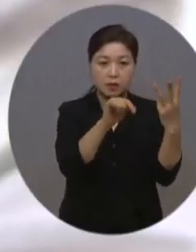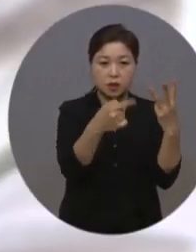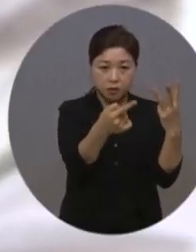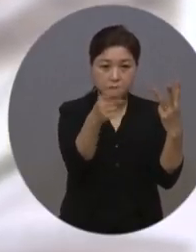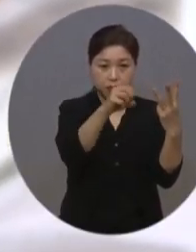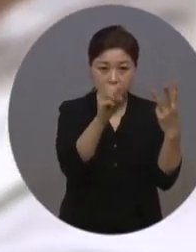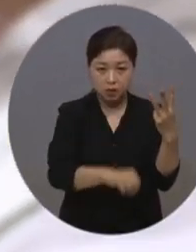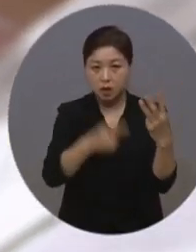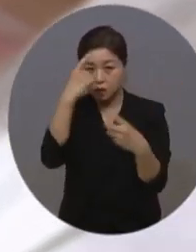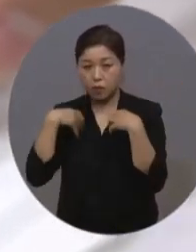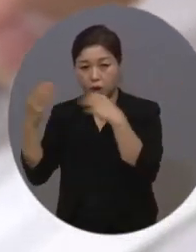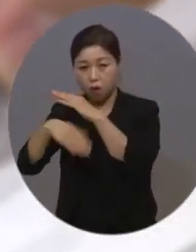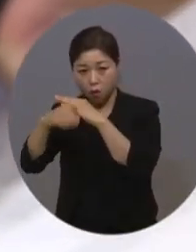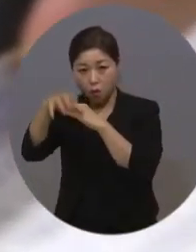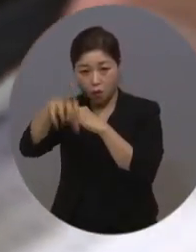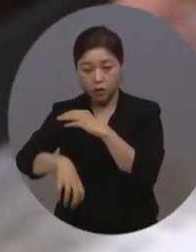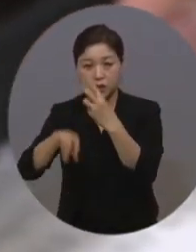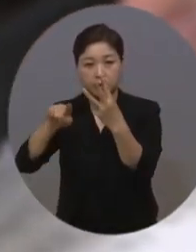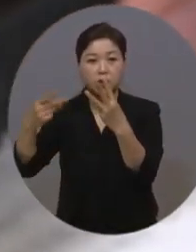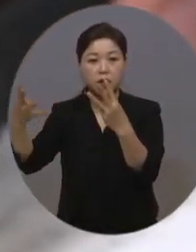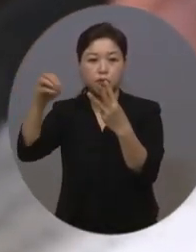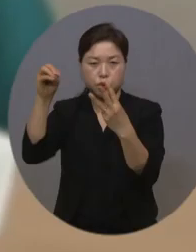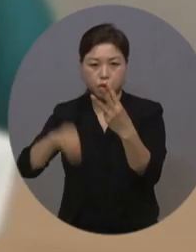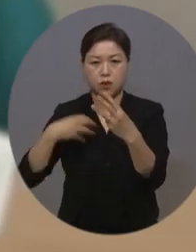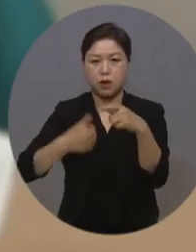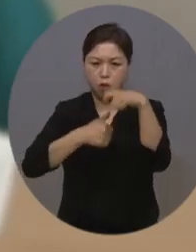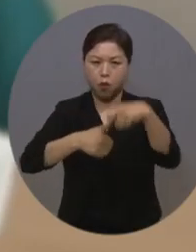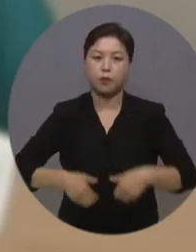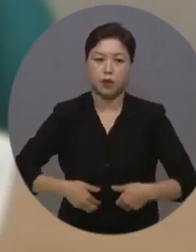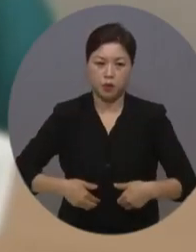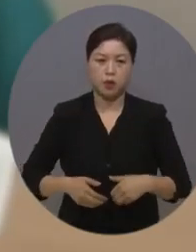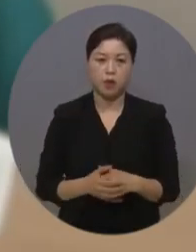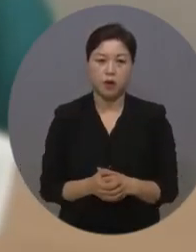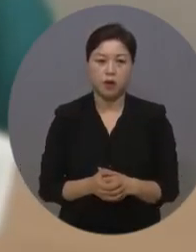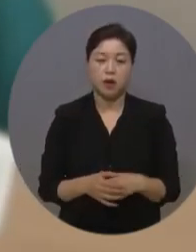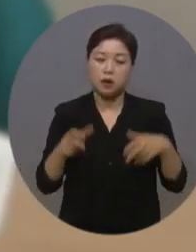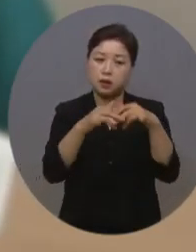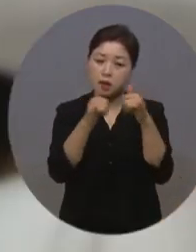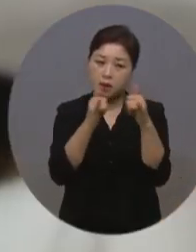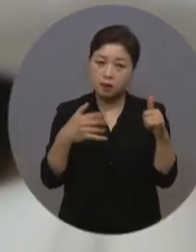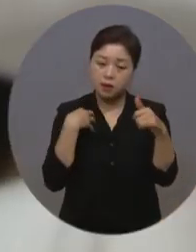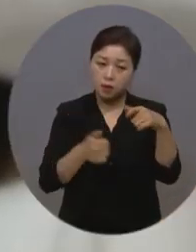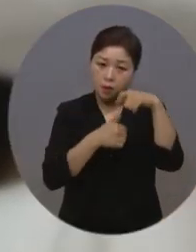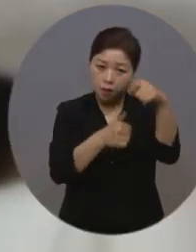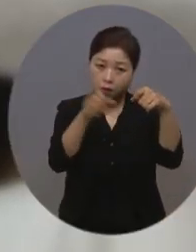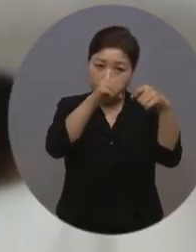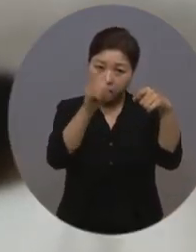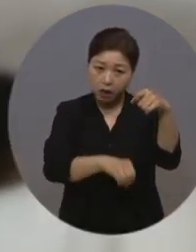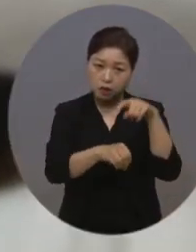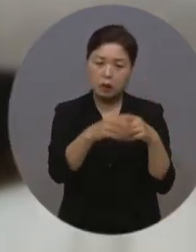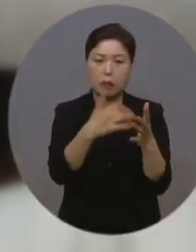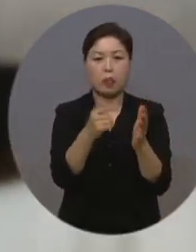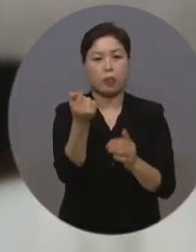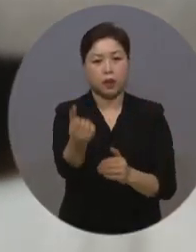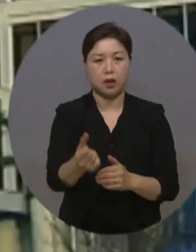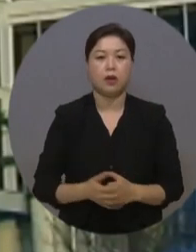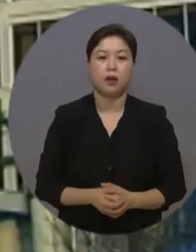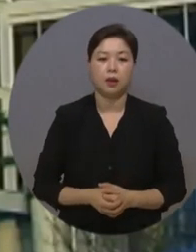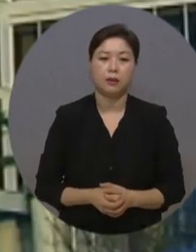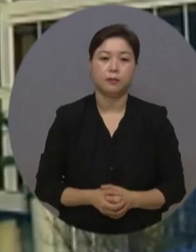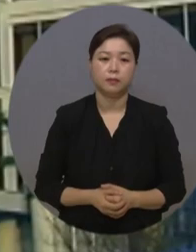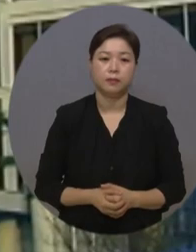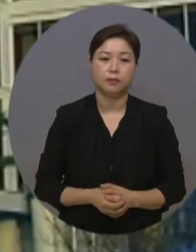3.4% 로 정하고 있습니다 반면 아직까지 장애인 의무고용 율은 척은 수치를 보이는 상황입니다